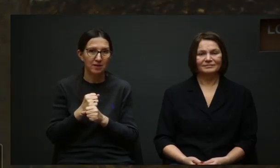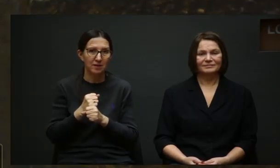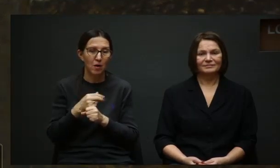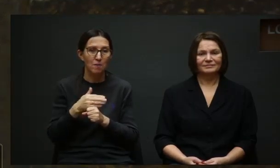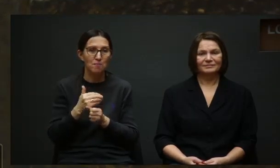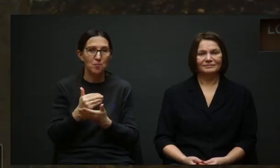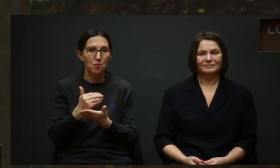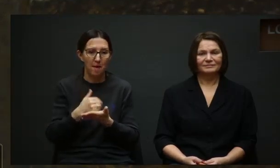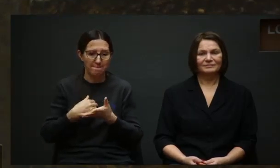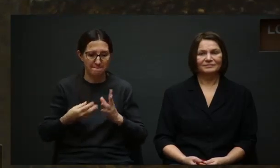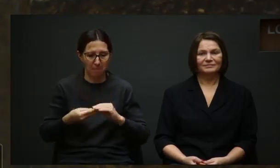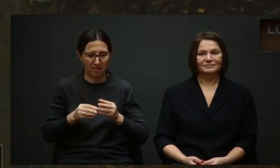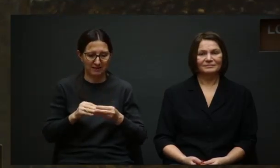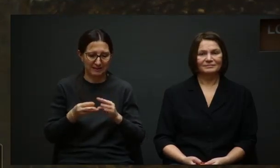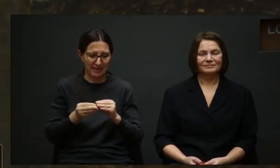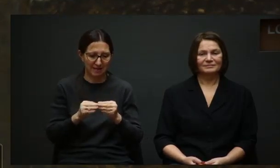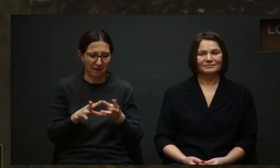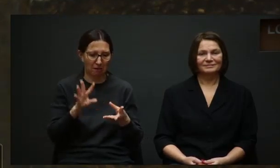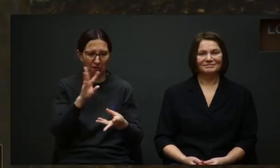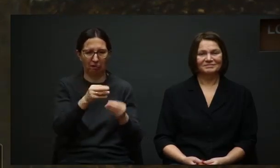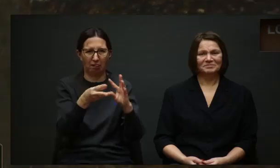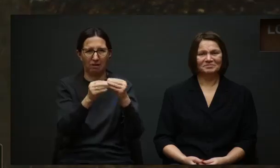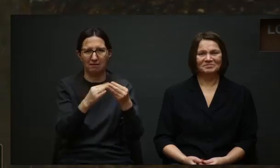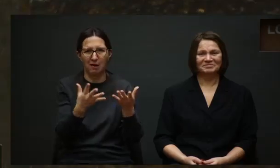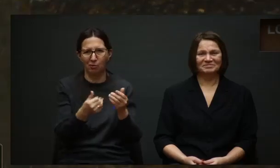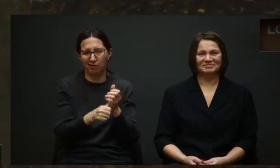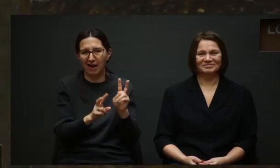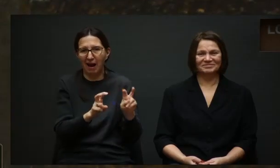моей пластилиновой какой-то какашки, которую я там